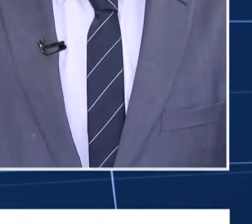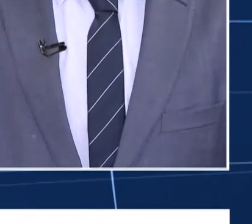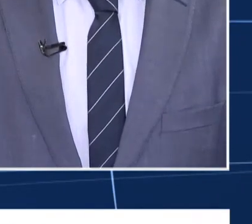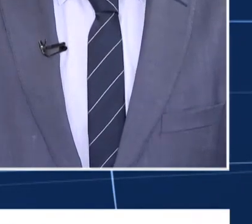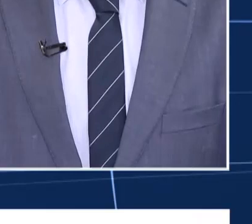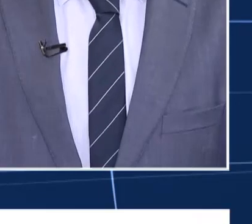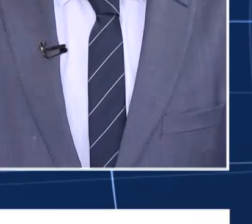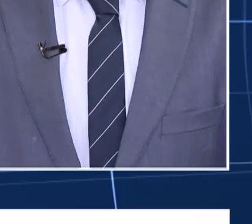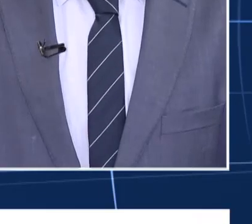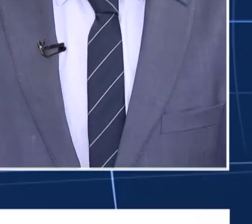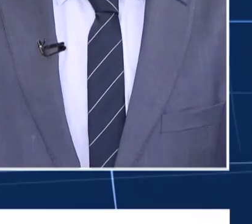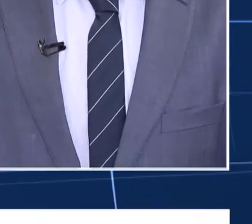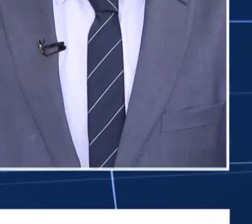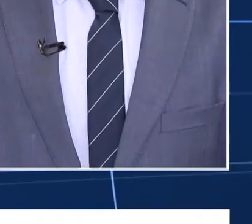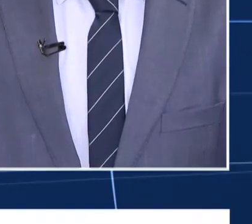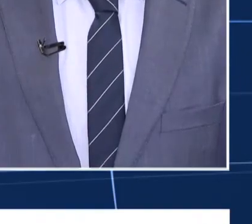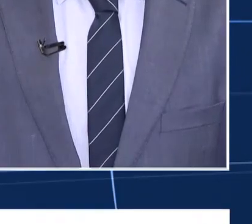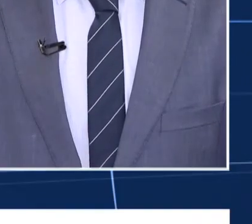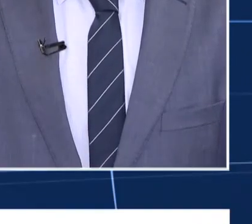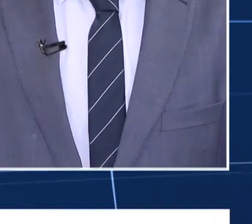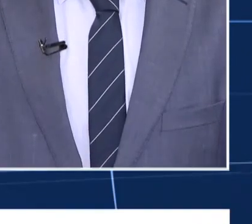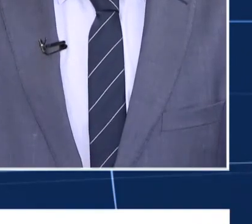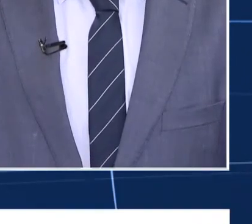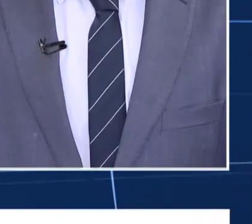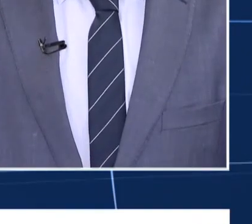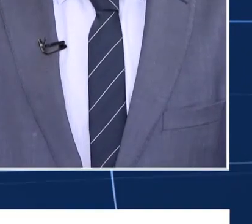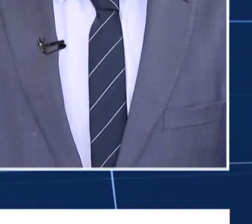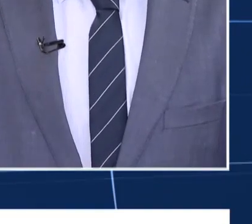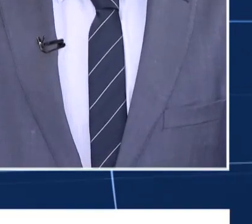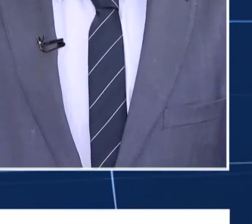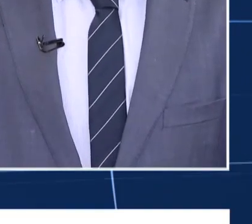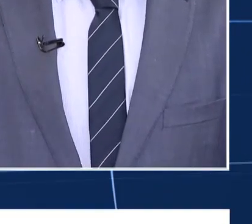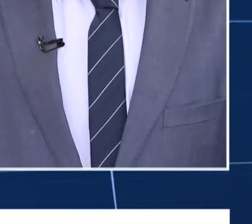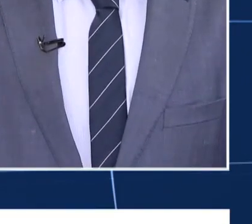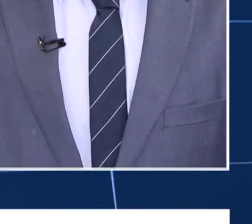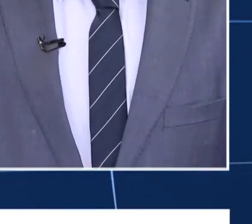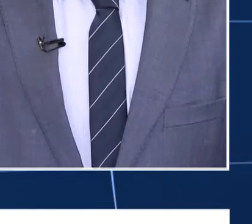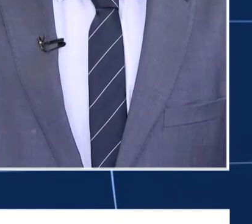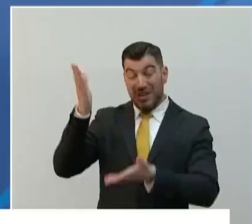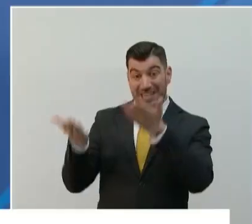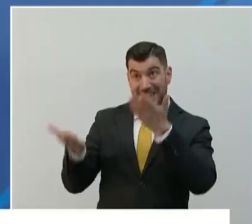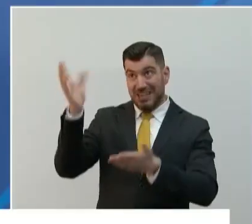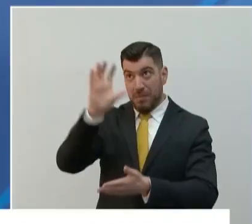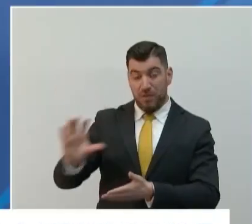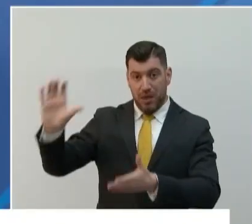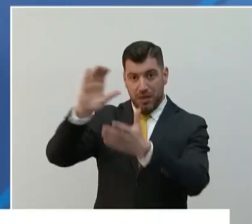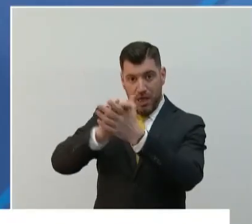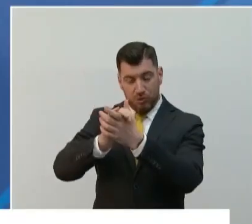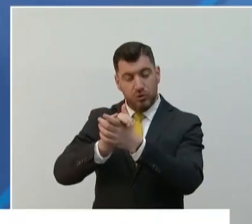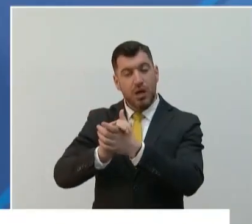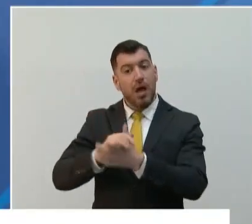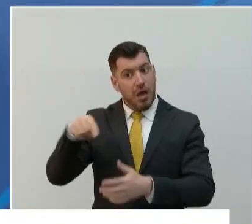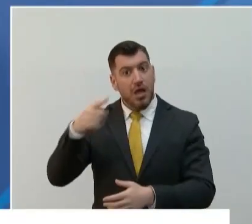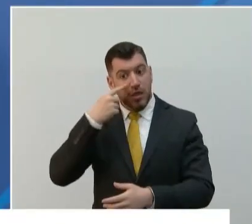και επιχειρήσεων, Λίνα. Σε ευχαριστώ, Στέφανε. Να ακούσουμε ένα απόσπασμα από τα όσα έχει πει μέχρι στιγμής ο Πρωθυπουργός. Εξακολουθούμε και βλέπουμε